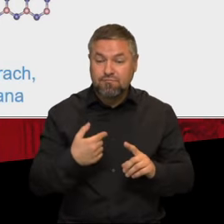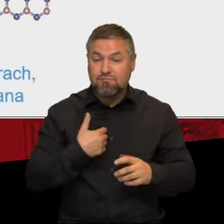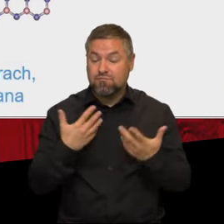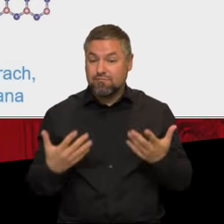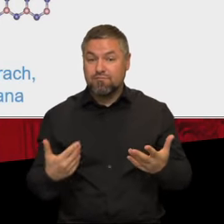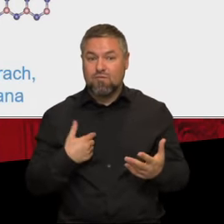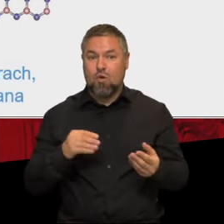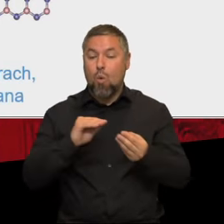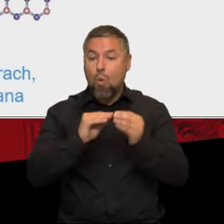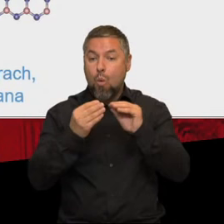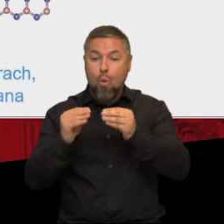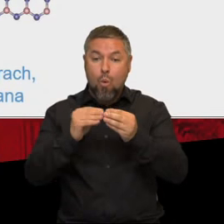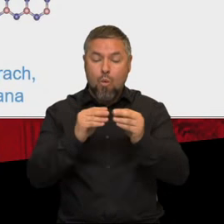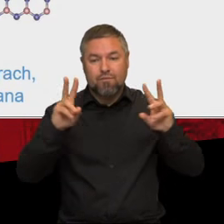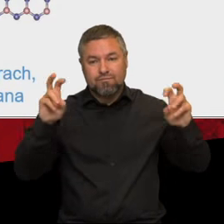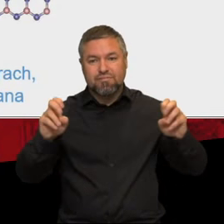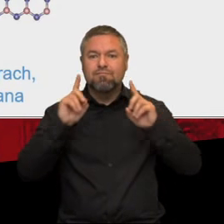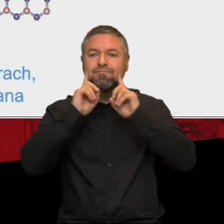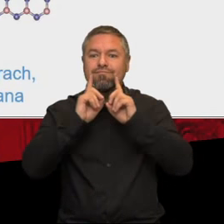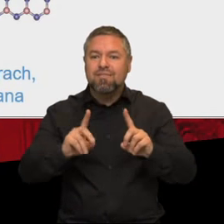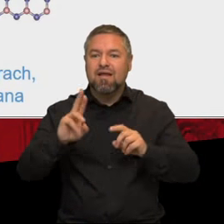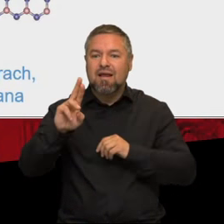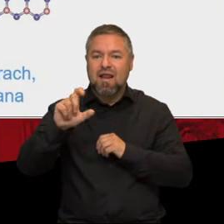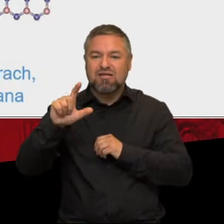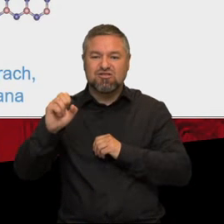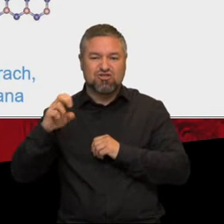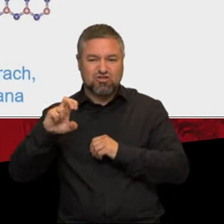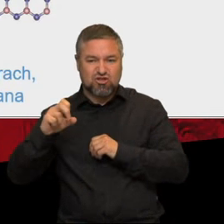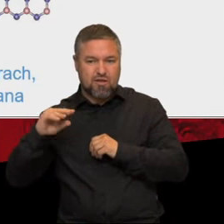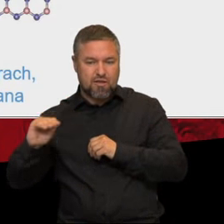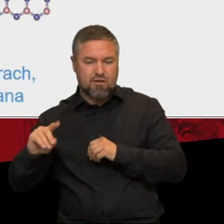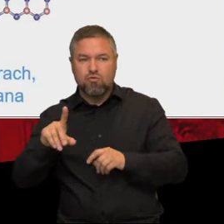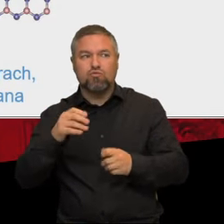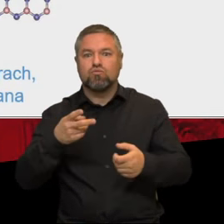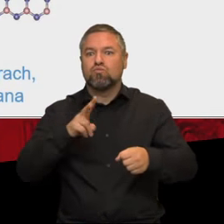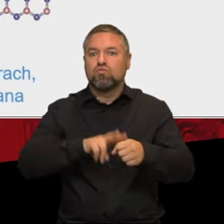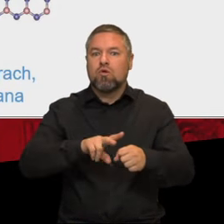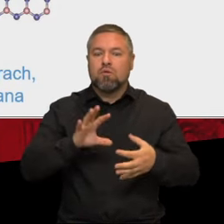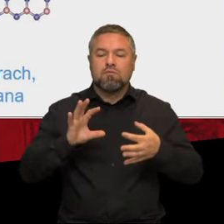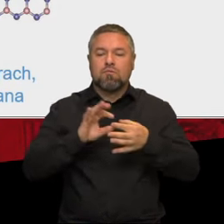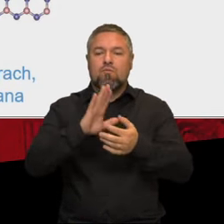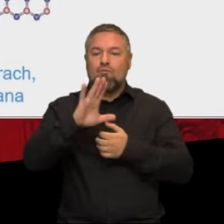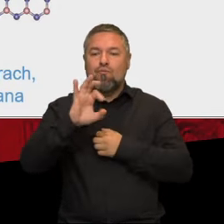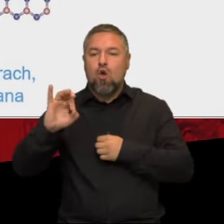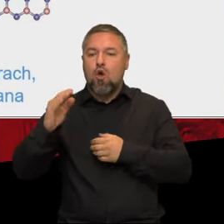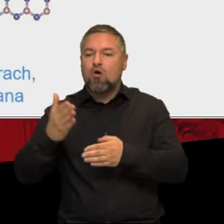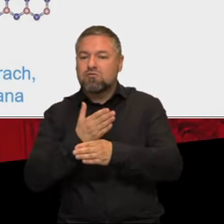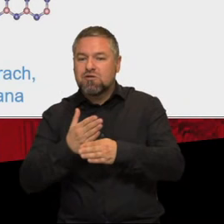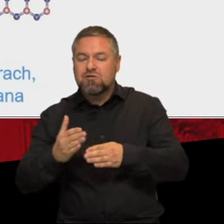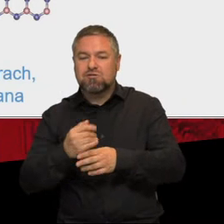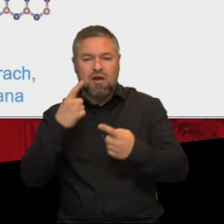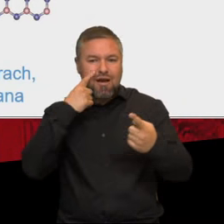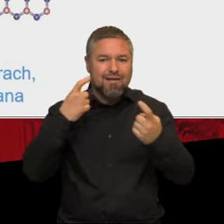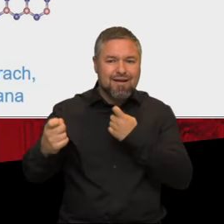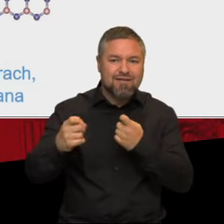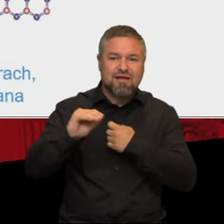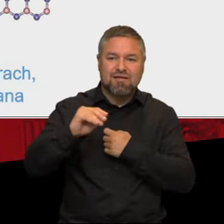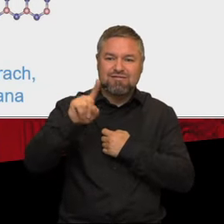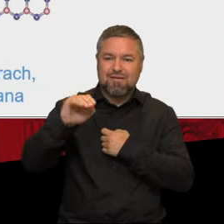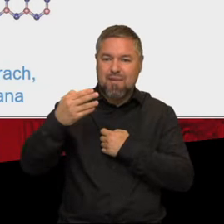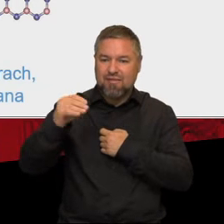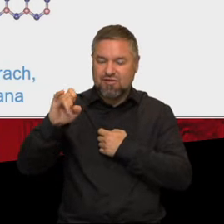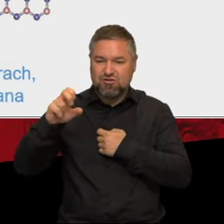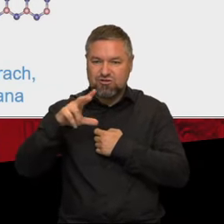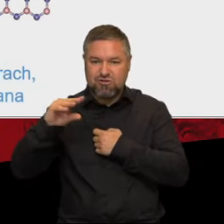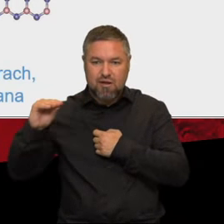są układy, nazwijmy je realistyczne, czyli takie, które wiążą się z biocząsteczkami, reakcjami enzymatycznymi, reakcjami